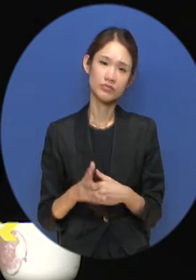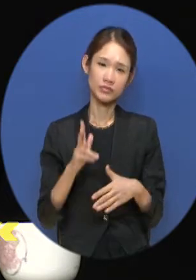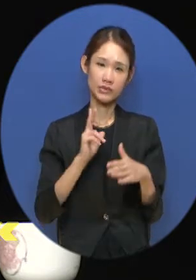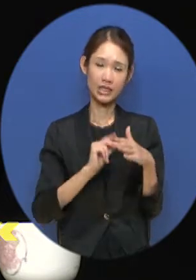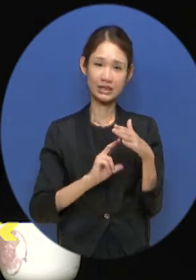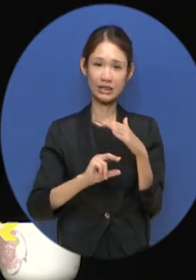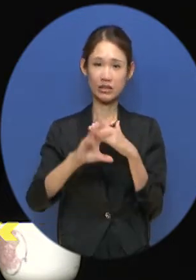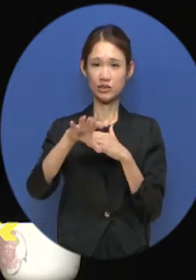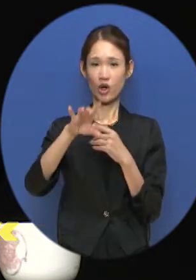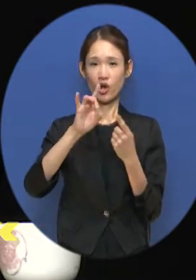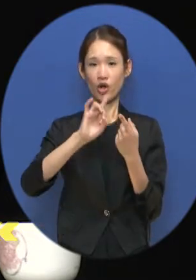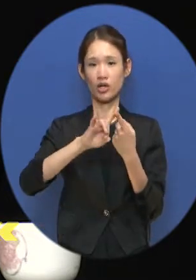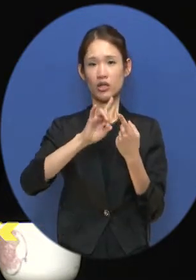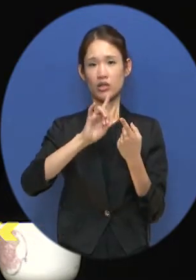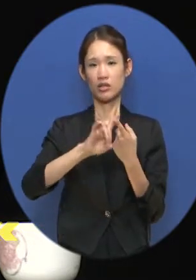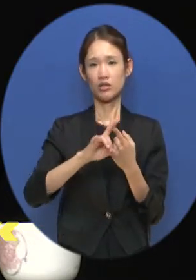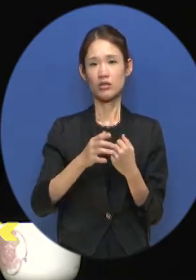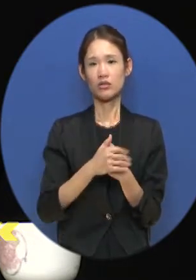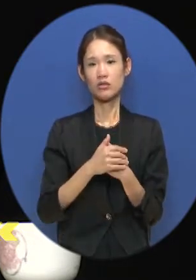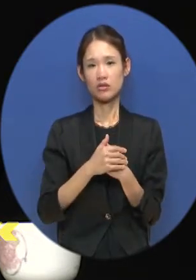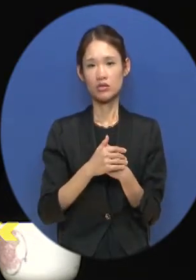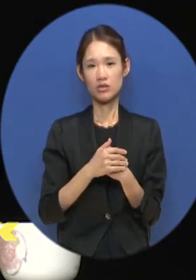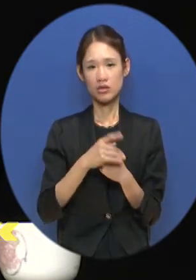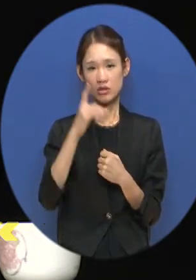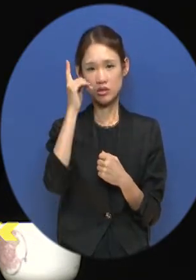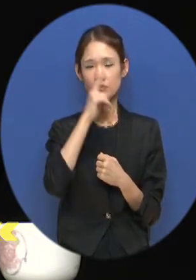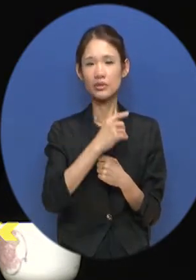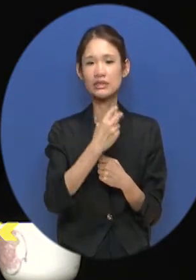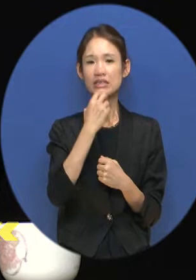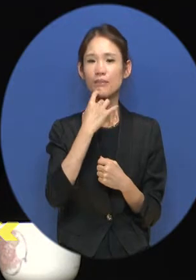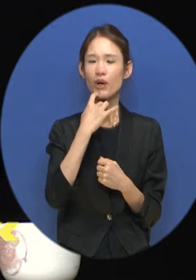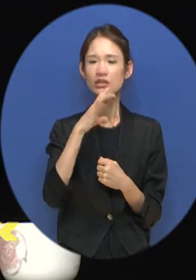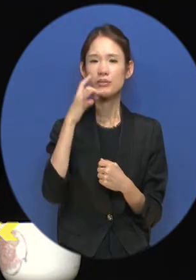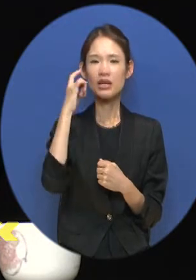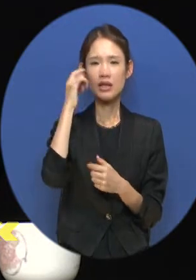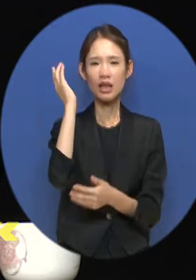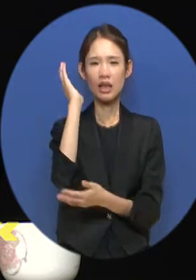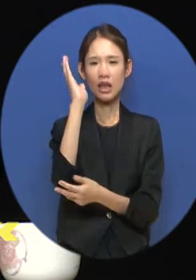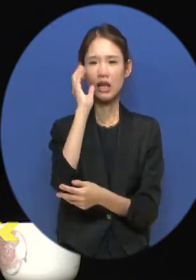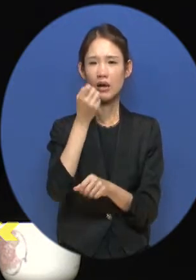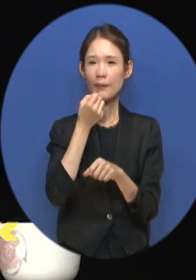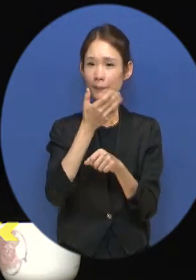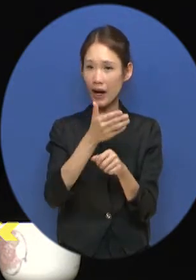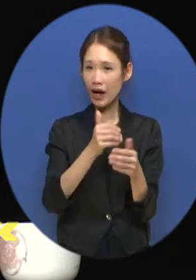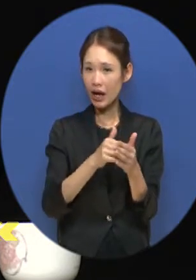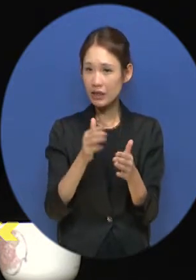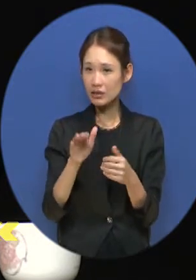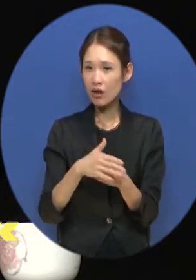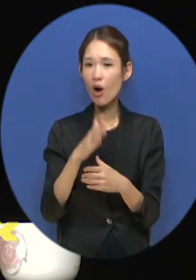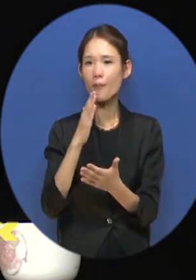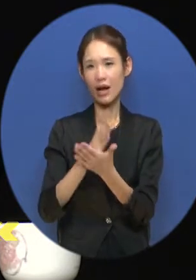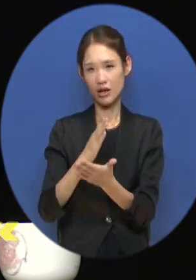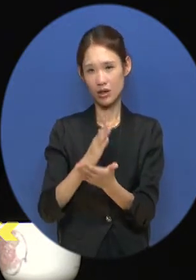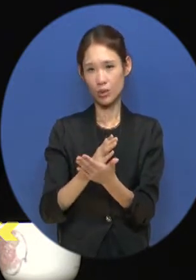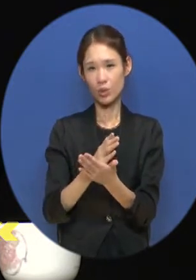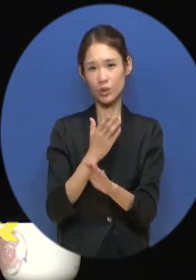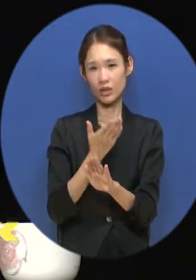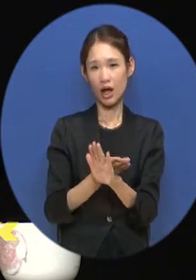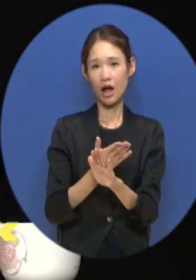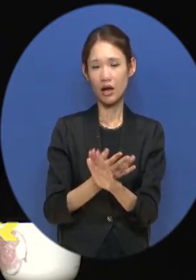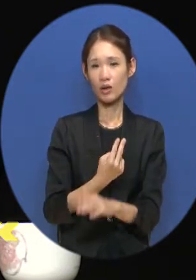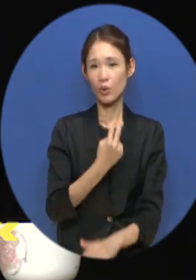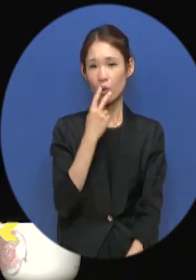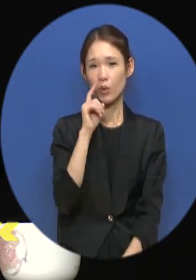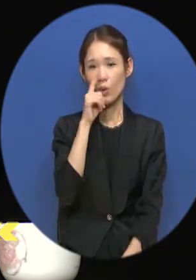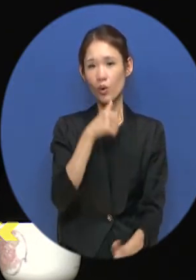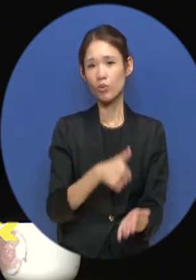지하철역에 있어서도 이제 저희가 이제 미세먼지만 얘기했는데 미세먼지 말고도 다른 우리 공기 오염